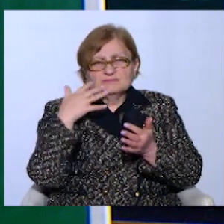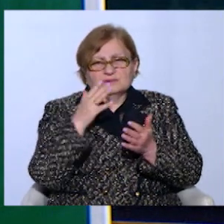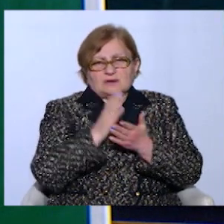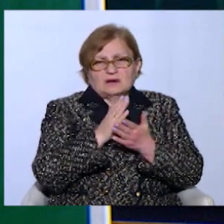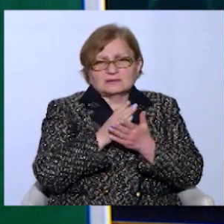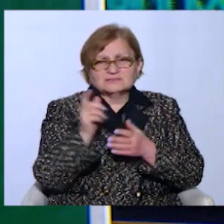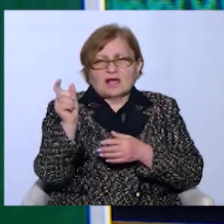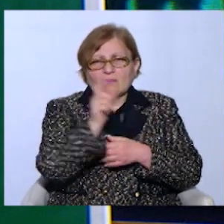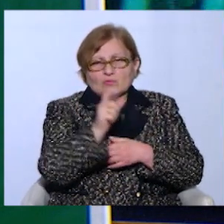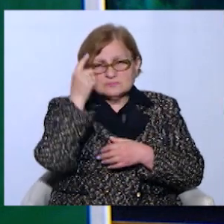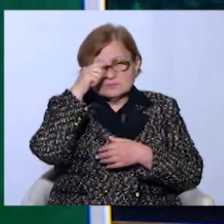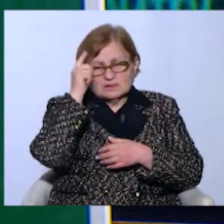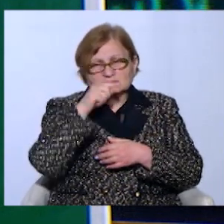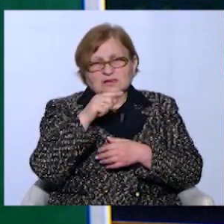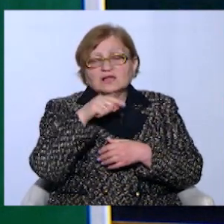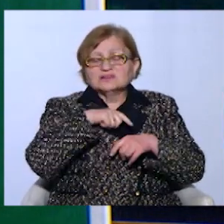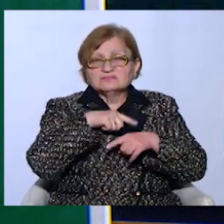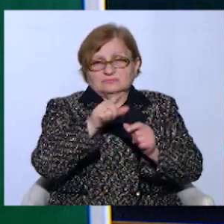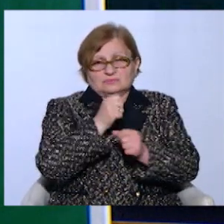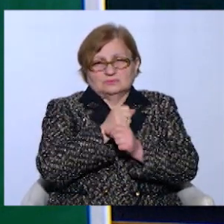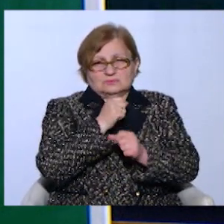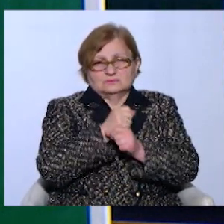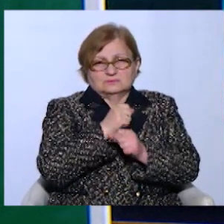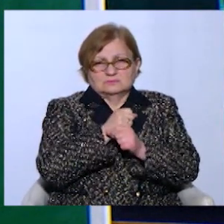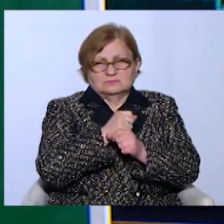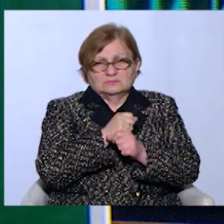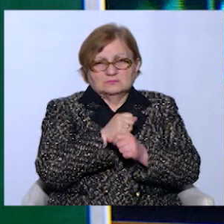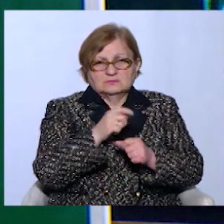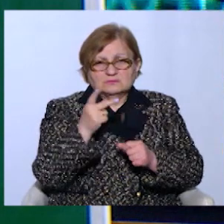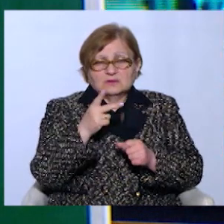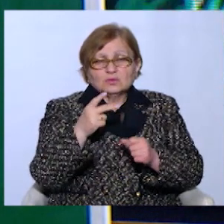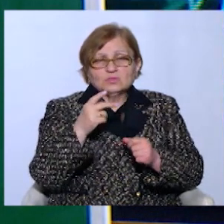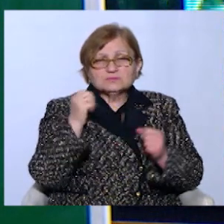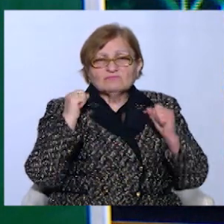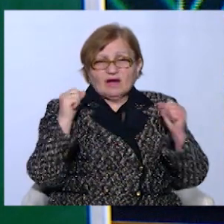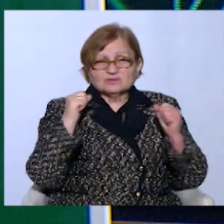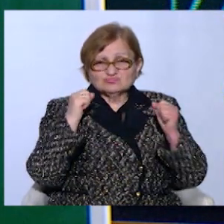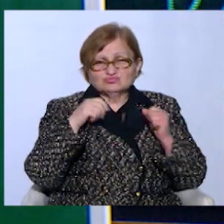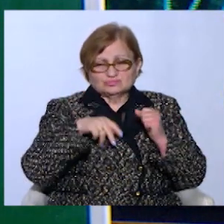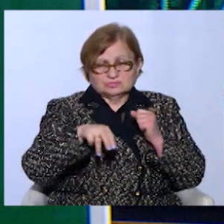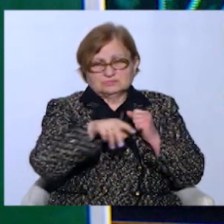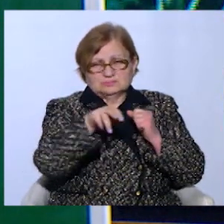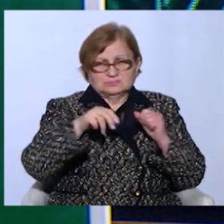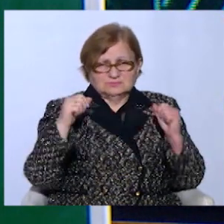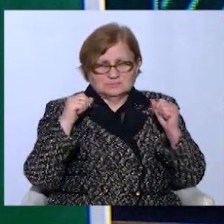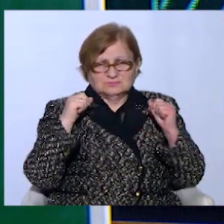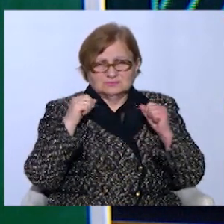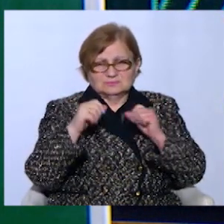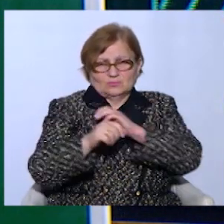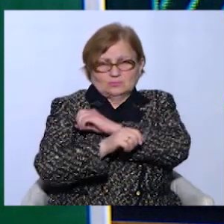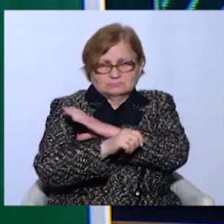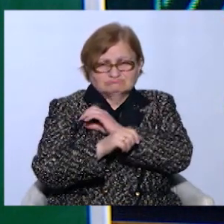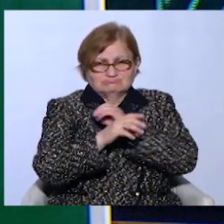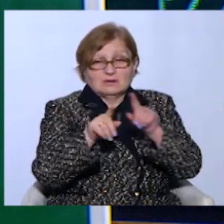გააკეთეთ აუცილებლად. ეს არის როგორც აი სიარულის დროს რო ადამიანი კონტექსტს იმაგრებს, ეს არის ჩვენი გამყარება ამ